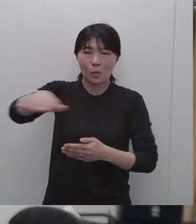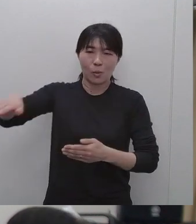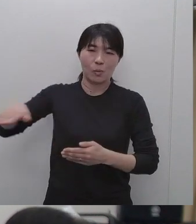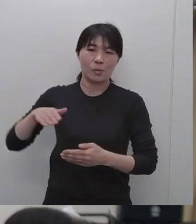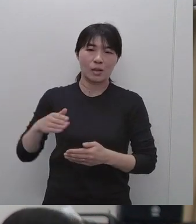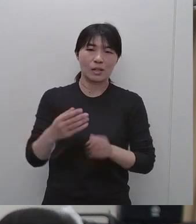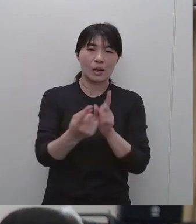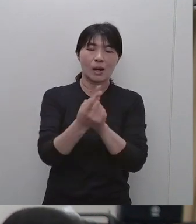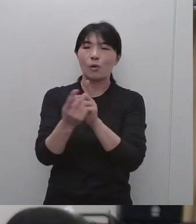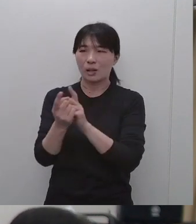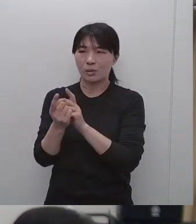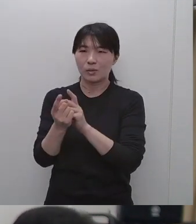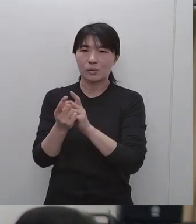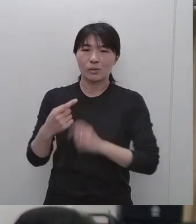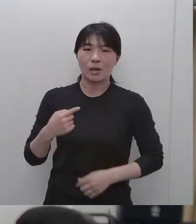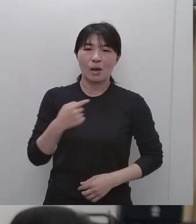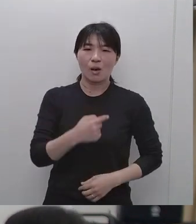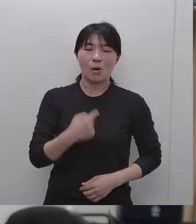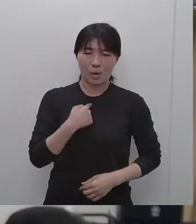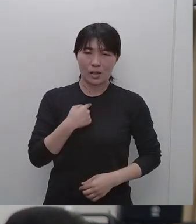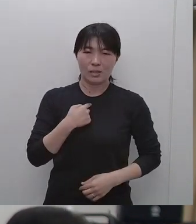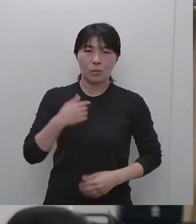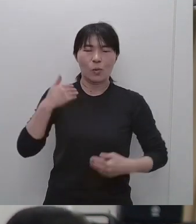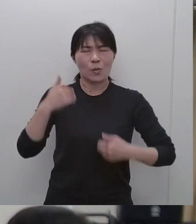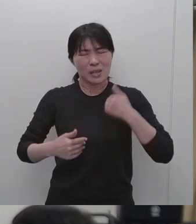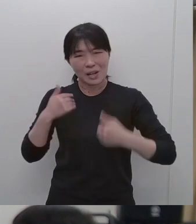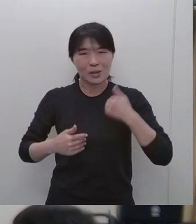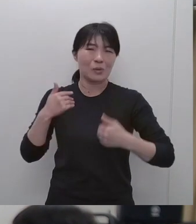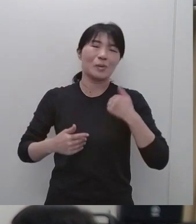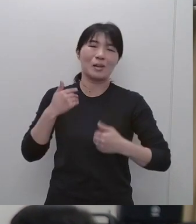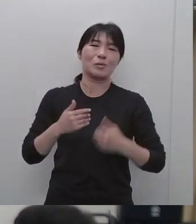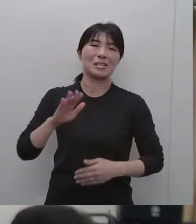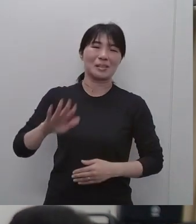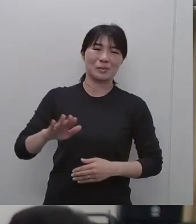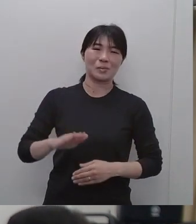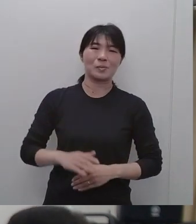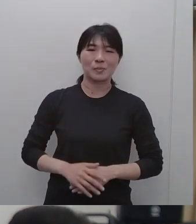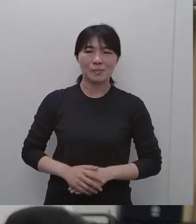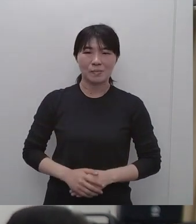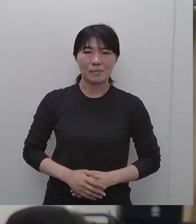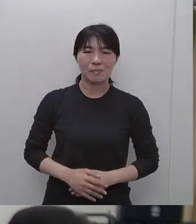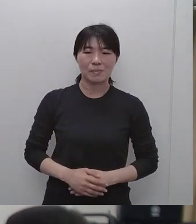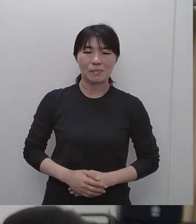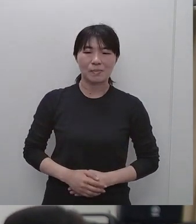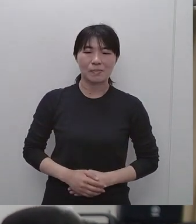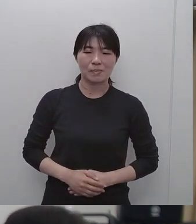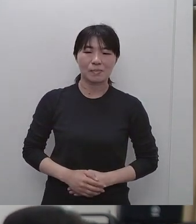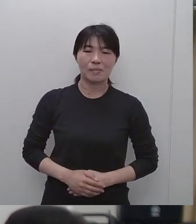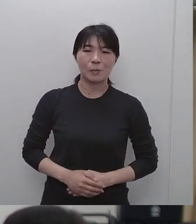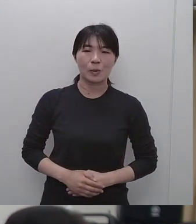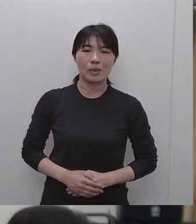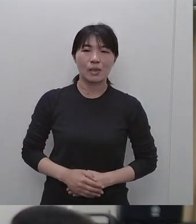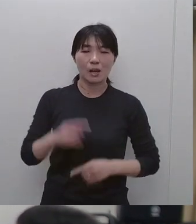皆さんにもお会いできて、その場がすごく明るくて、手話に出会えたなっていう嬉しさはすごく